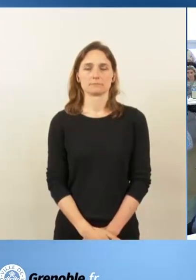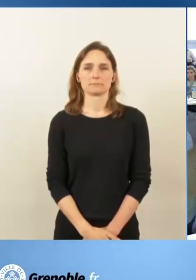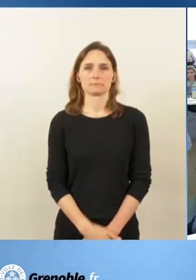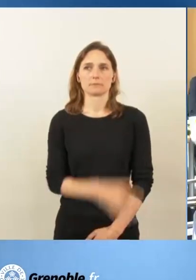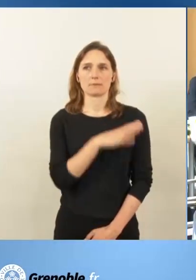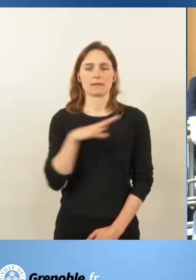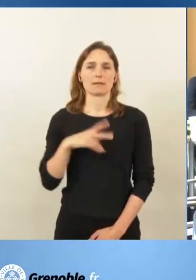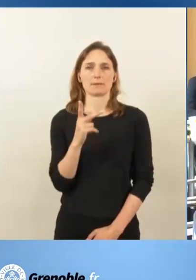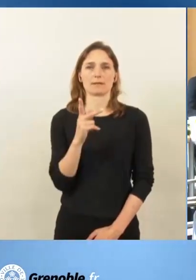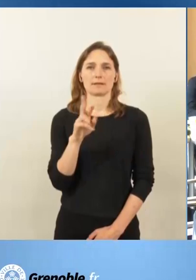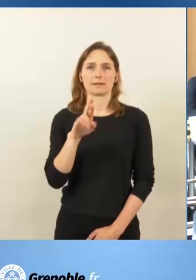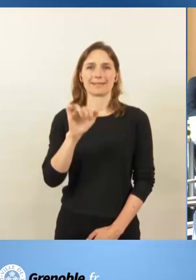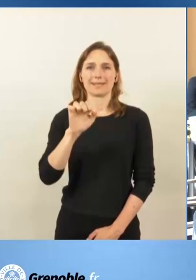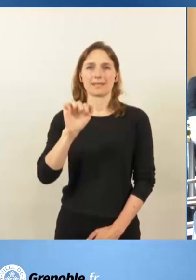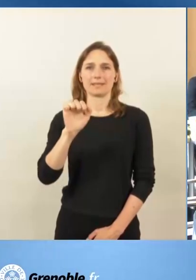Sandra Krief